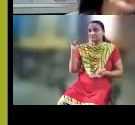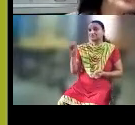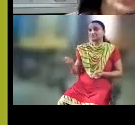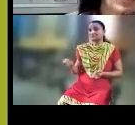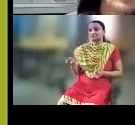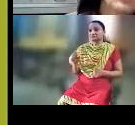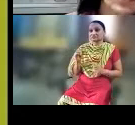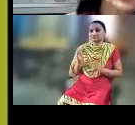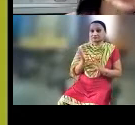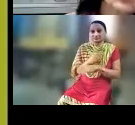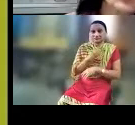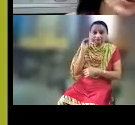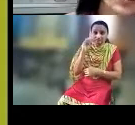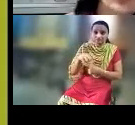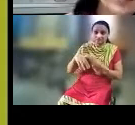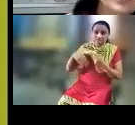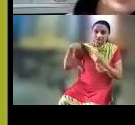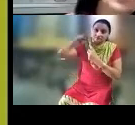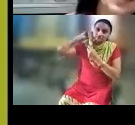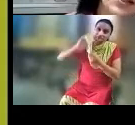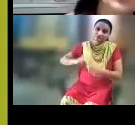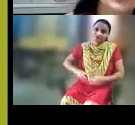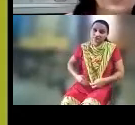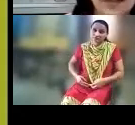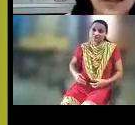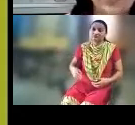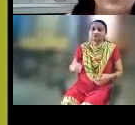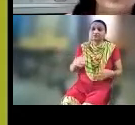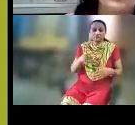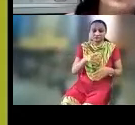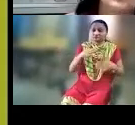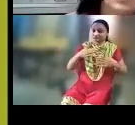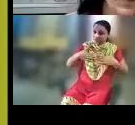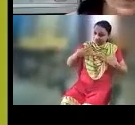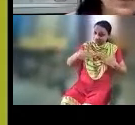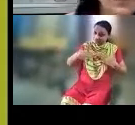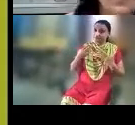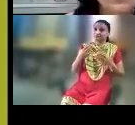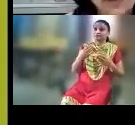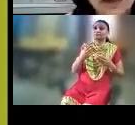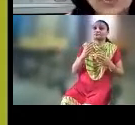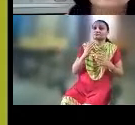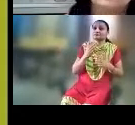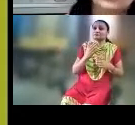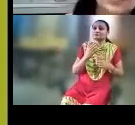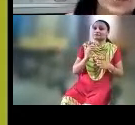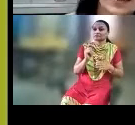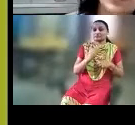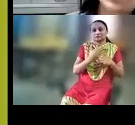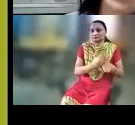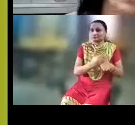ये भी जरूरी है कि हम साथ साथ कुछ फन थिंग्स करें, जैसे कि खेलना या पढ़ना या